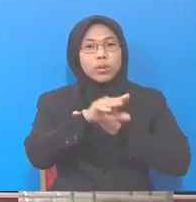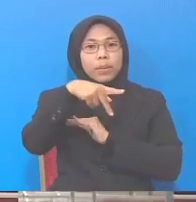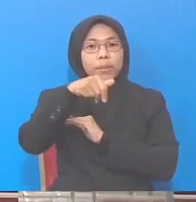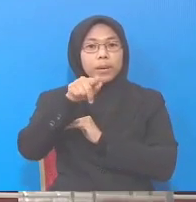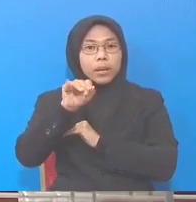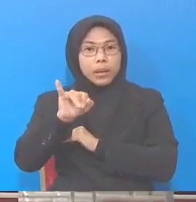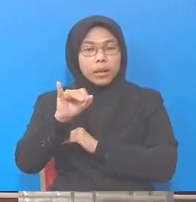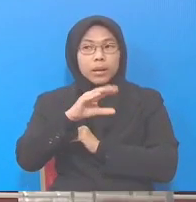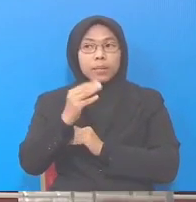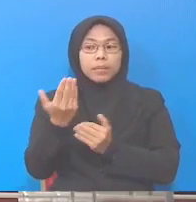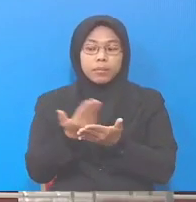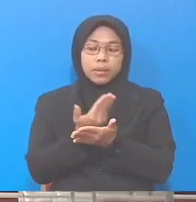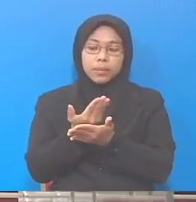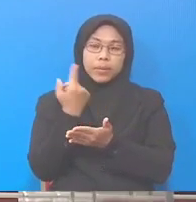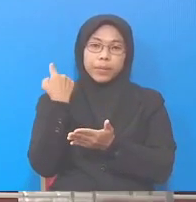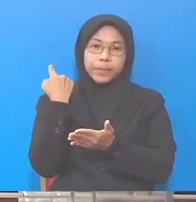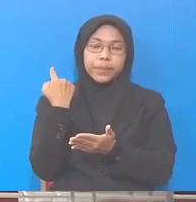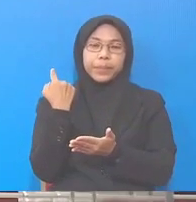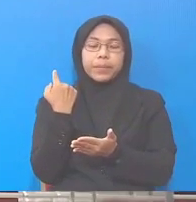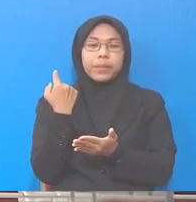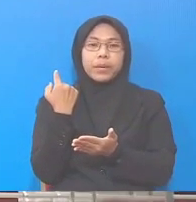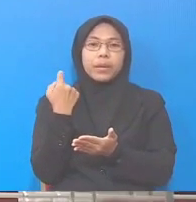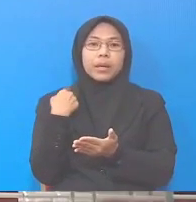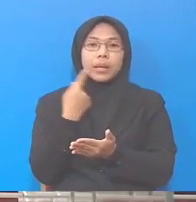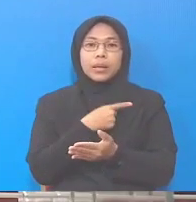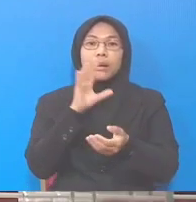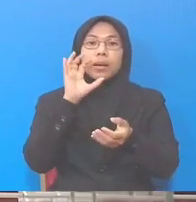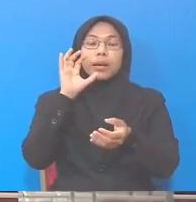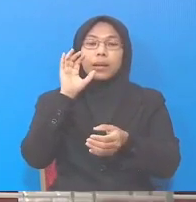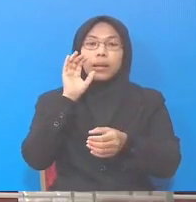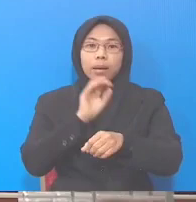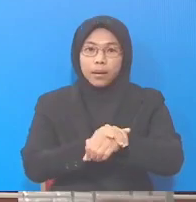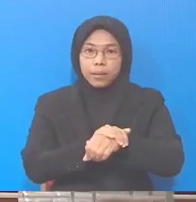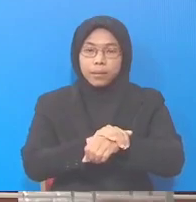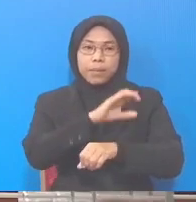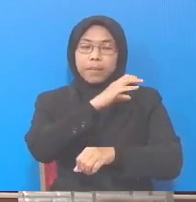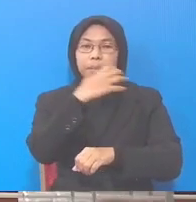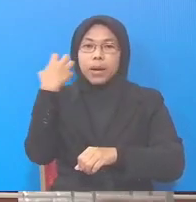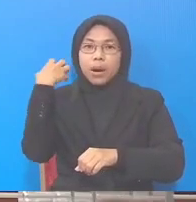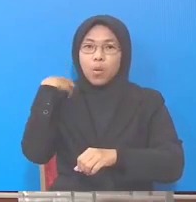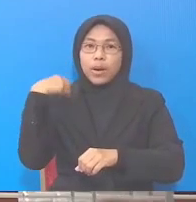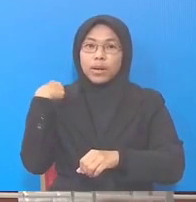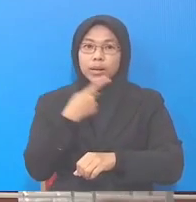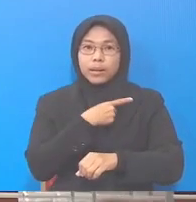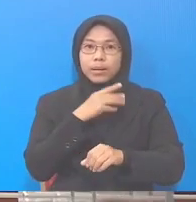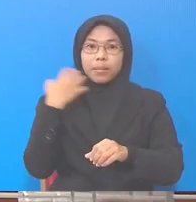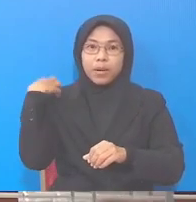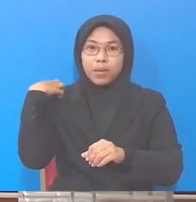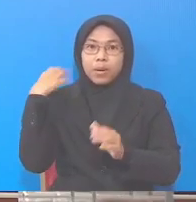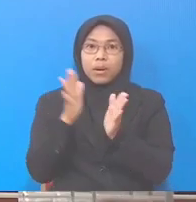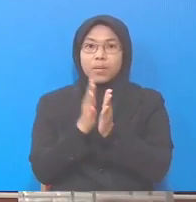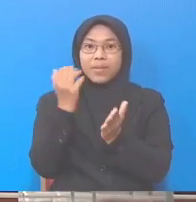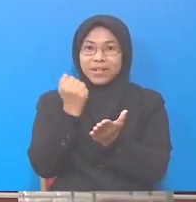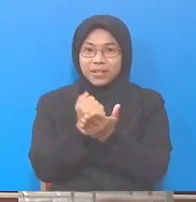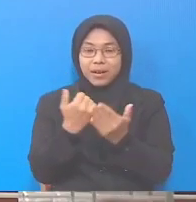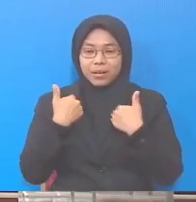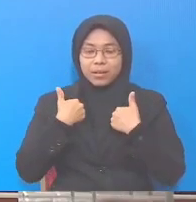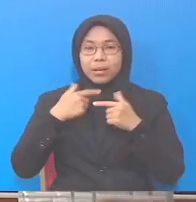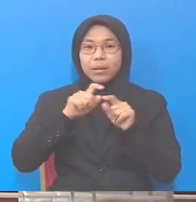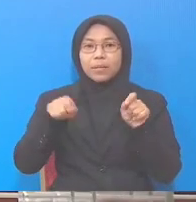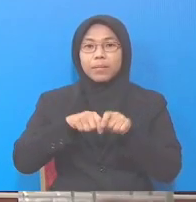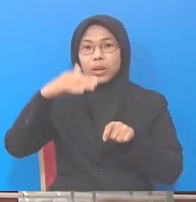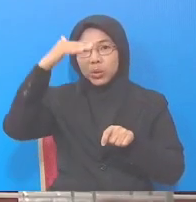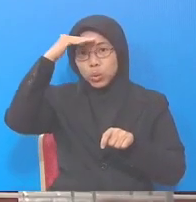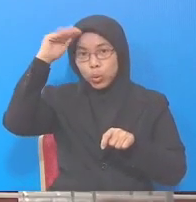sebab itulah bau-bau Nikita Hame menangkap pegawai kita pegawai emigration kita juga di